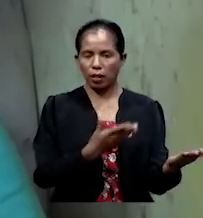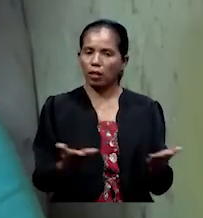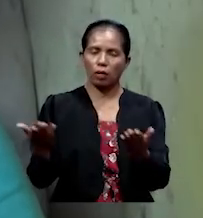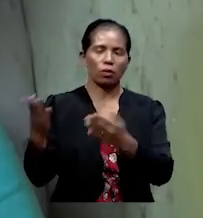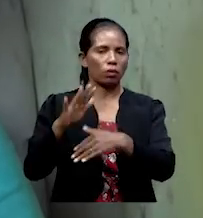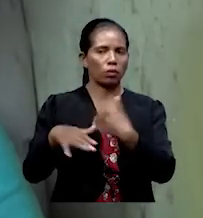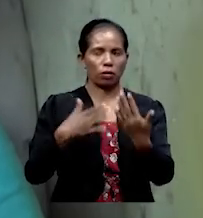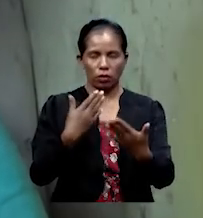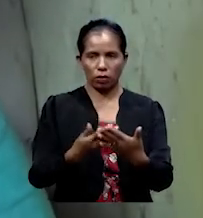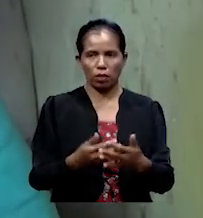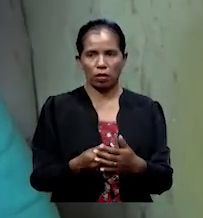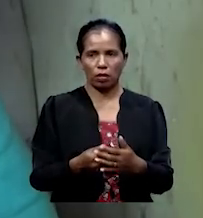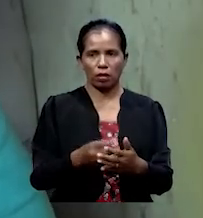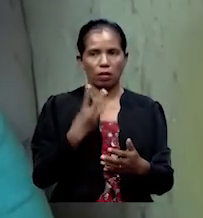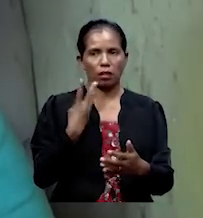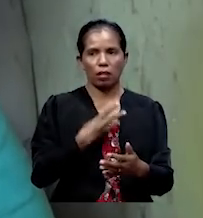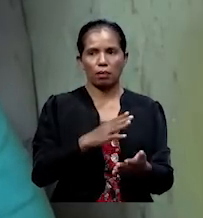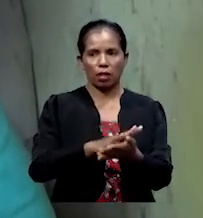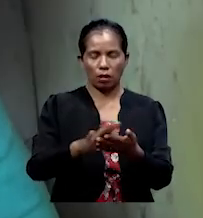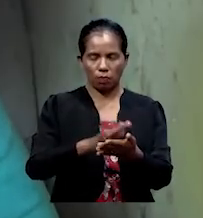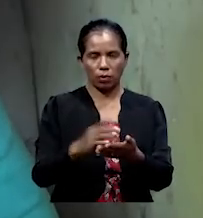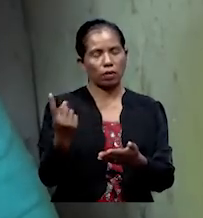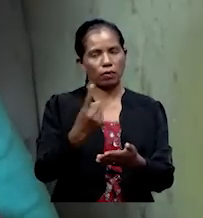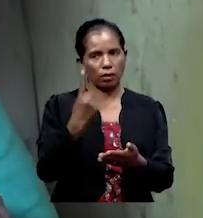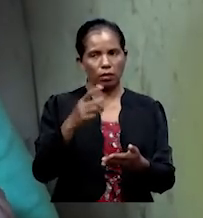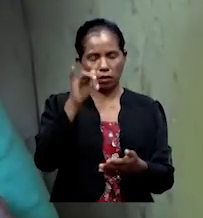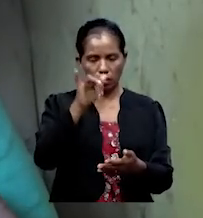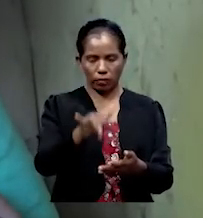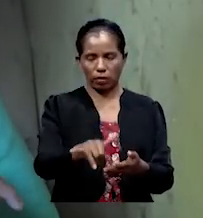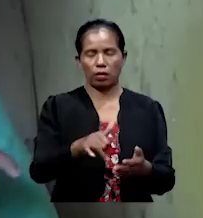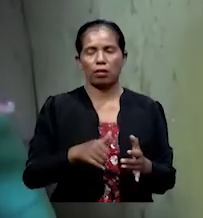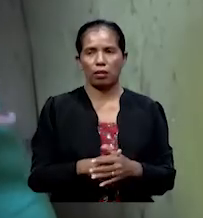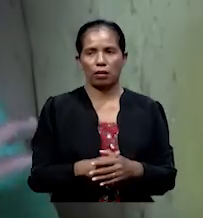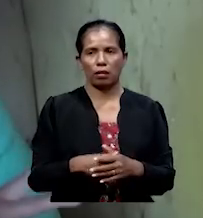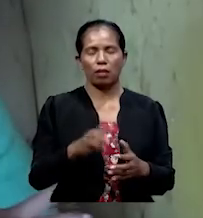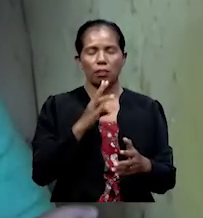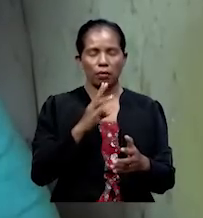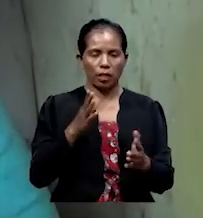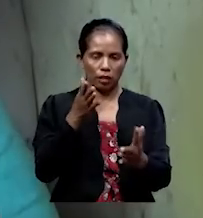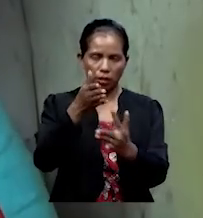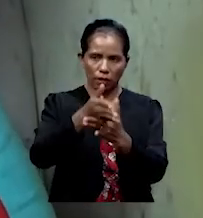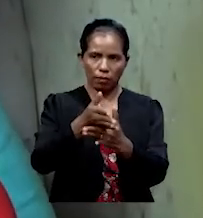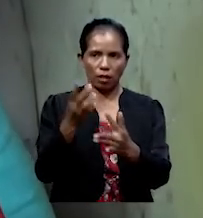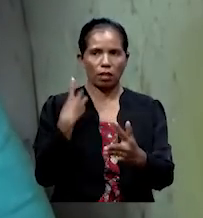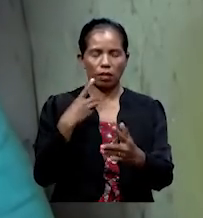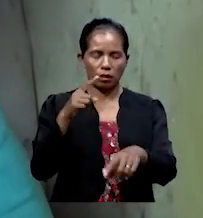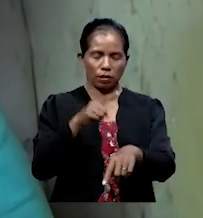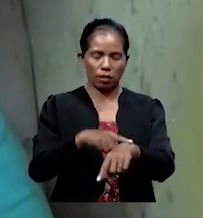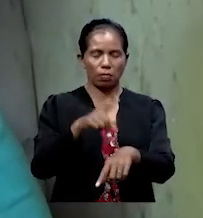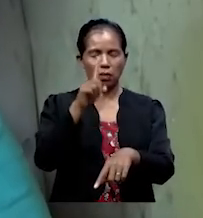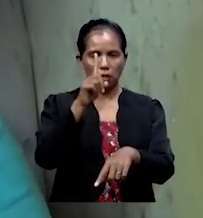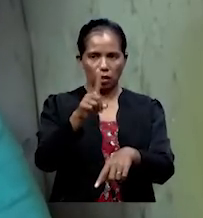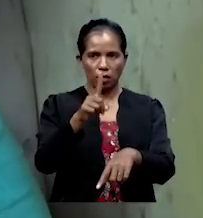ansa tahu tamah ami amos odi hela nafaten kondisau nansa ne ami beta mah ansa tama ya jam satu kala nansa